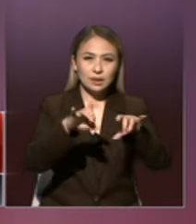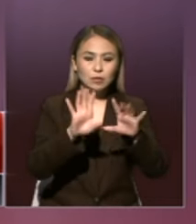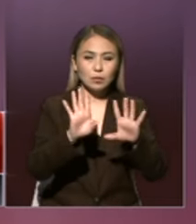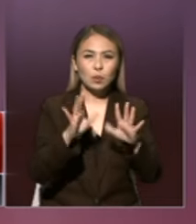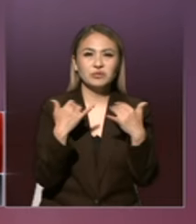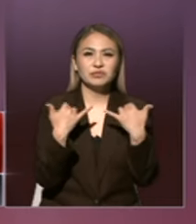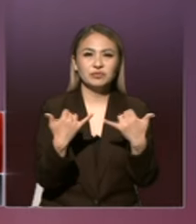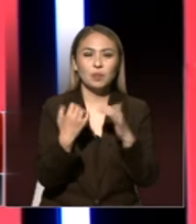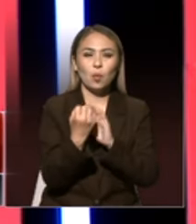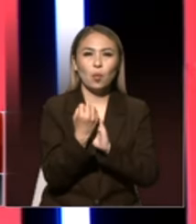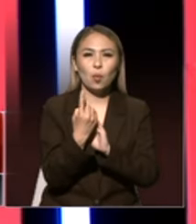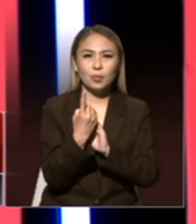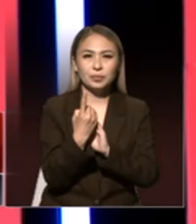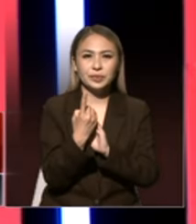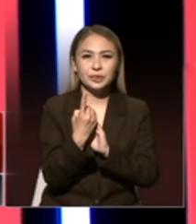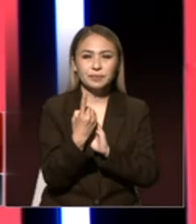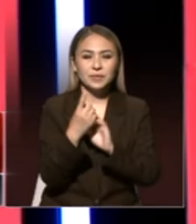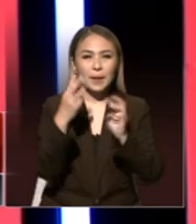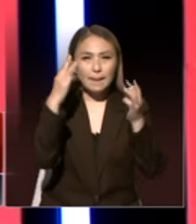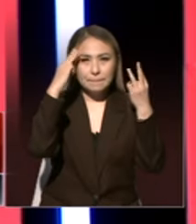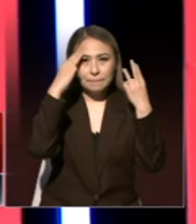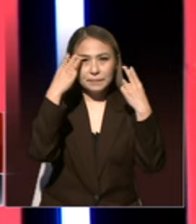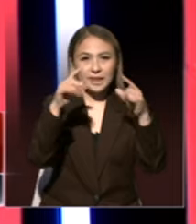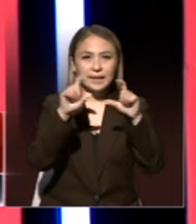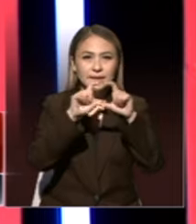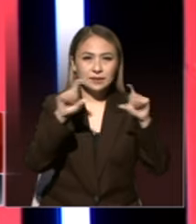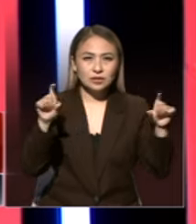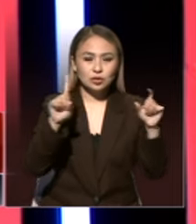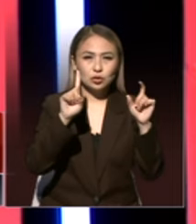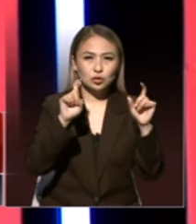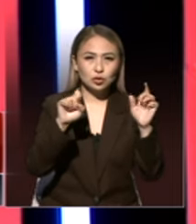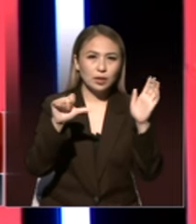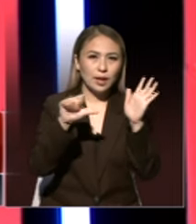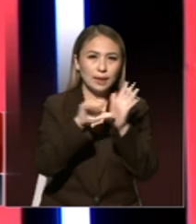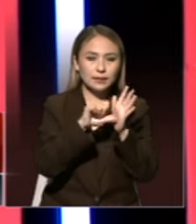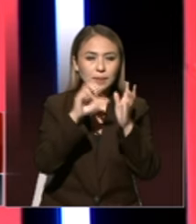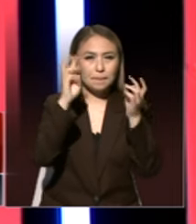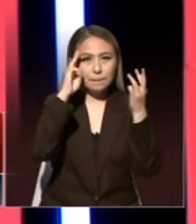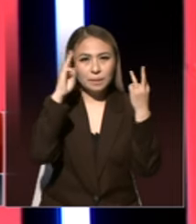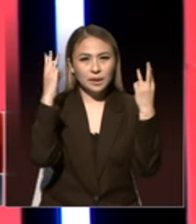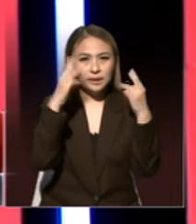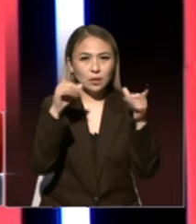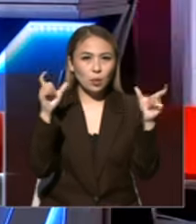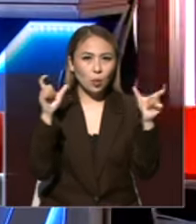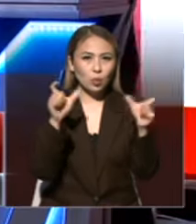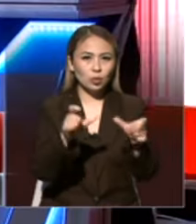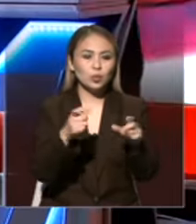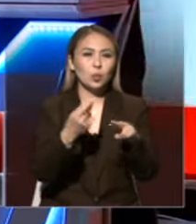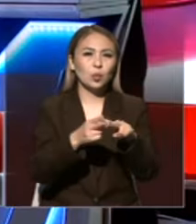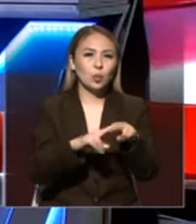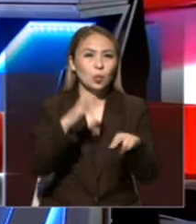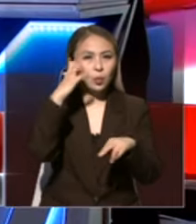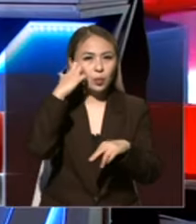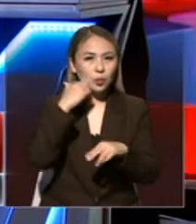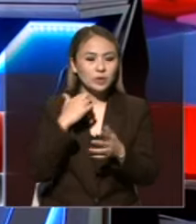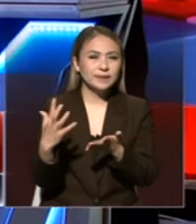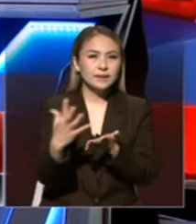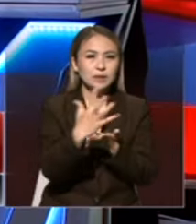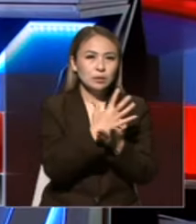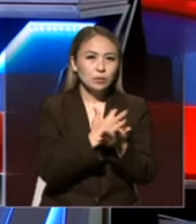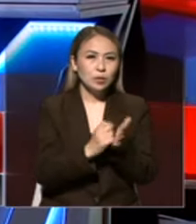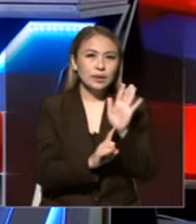күні 11 бренді бізде 106 моделі оқшауланған. Осы Утилизбор кіргізгеннен